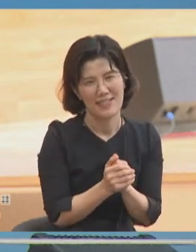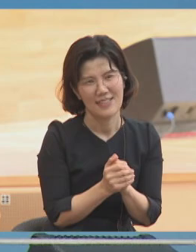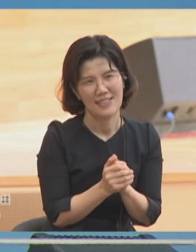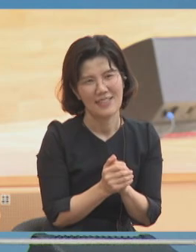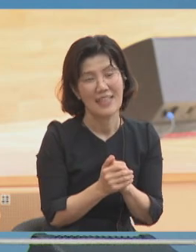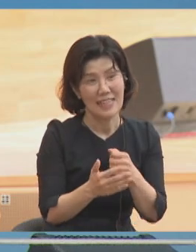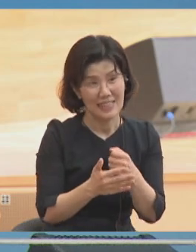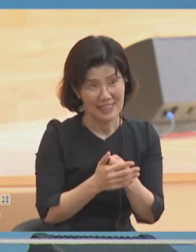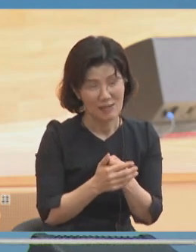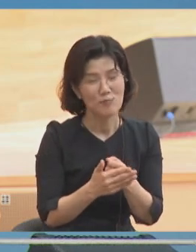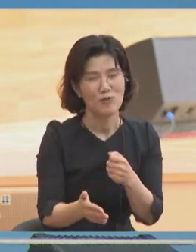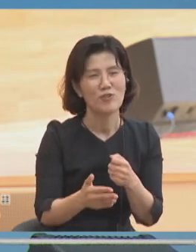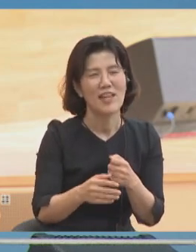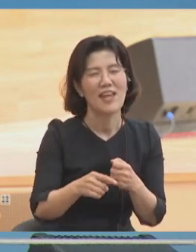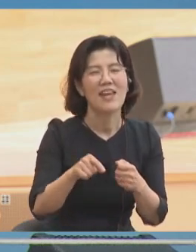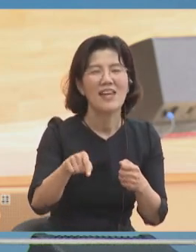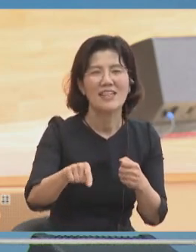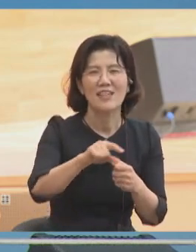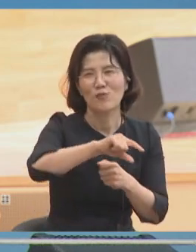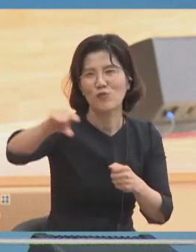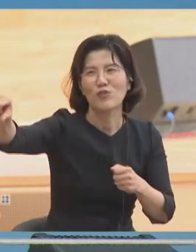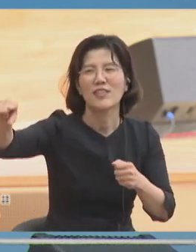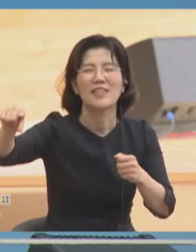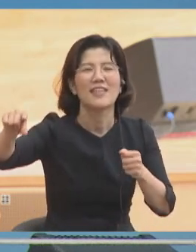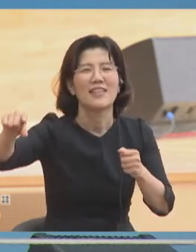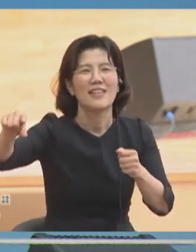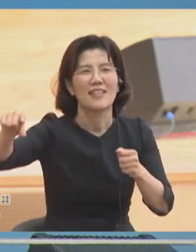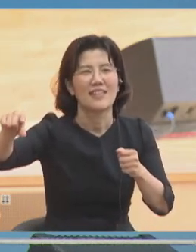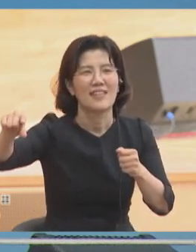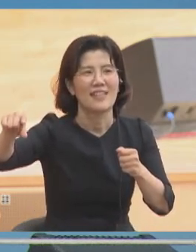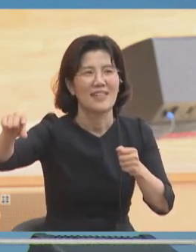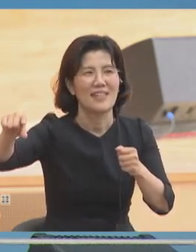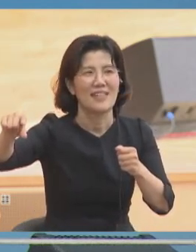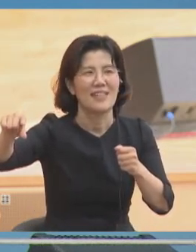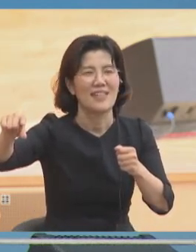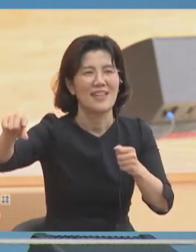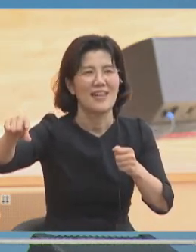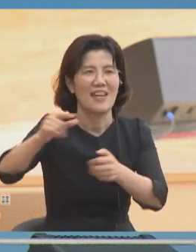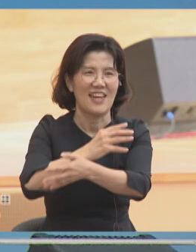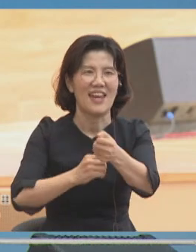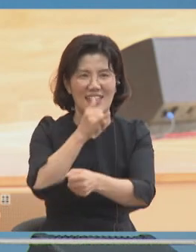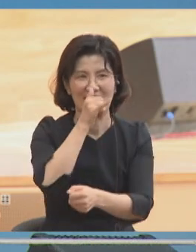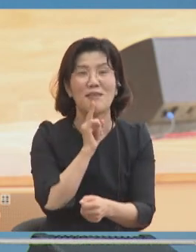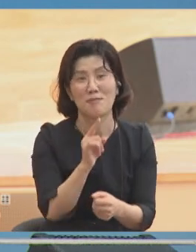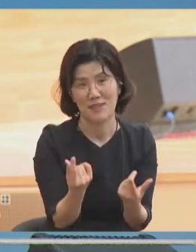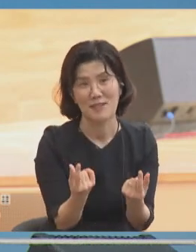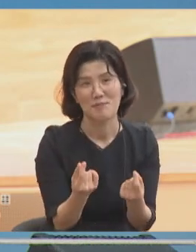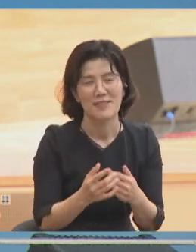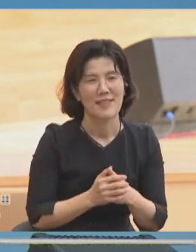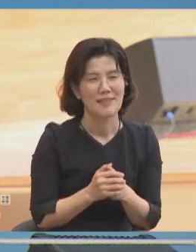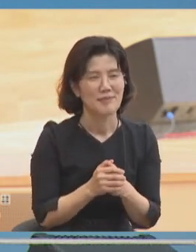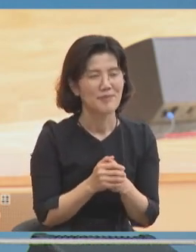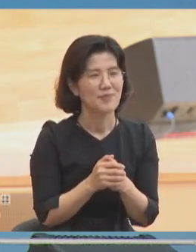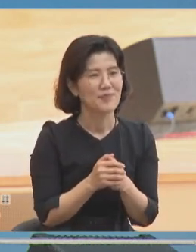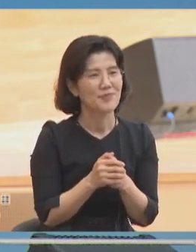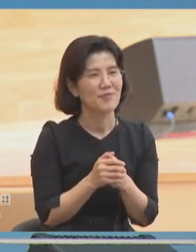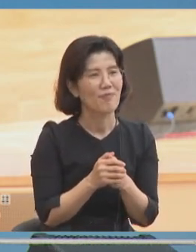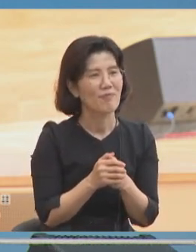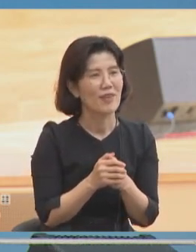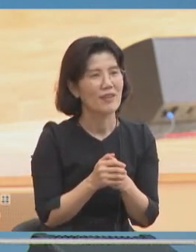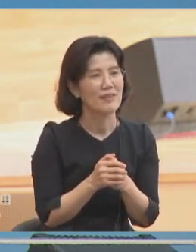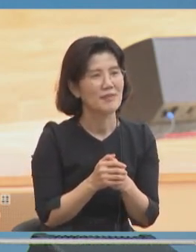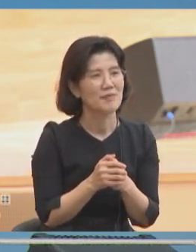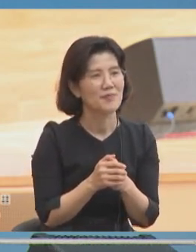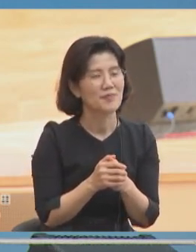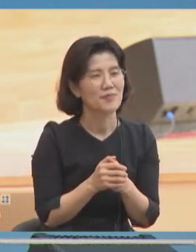리미티드 에디션 약속 그 특별한 말씀을 주신 것입니다 여러분 오늘이 자리에 혹시 그런